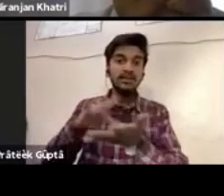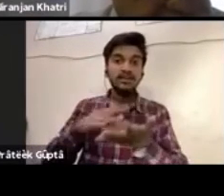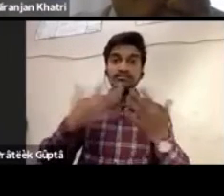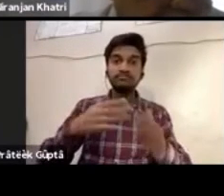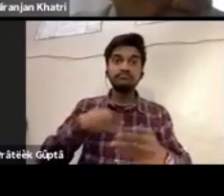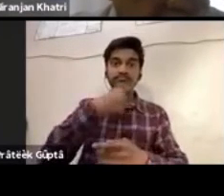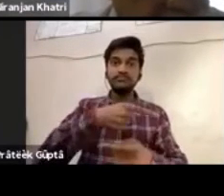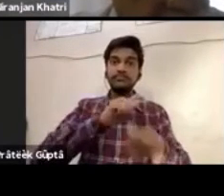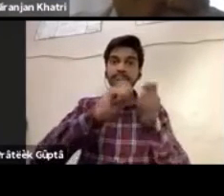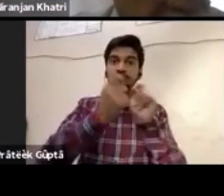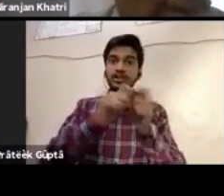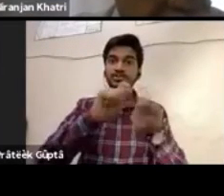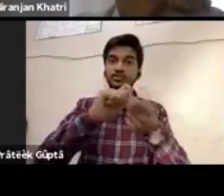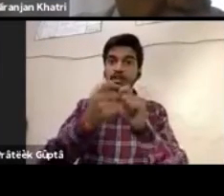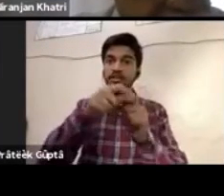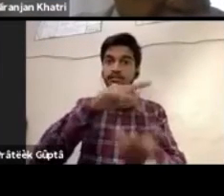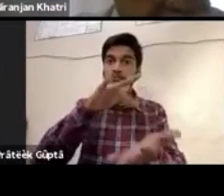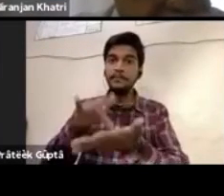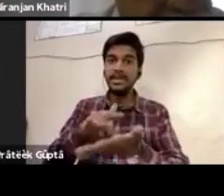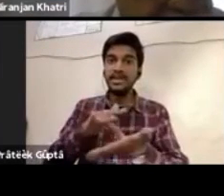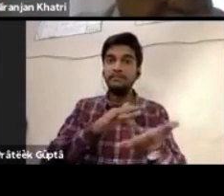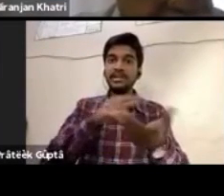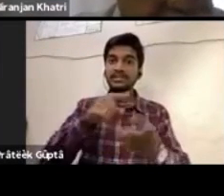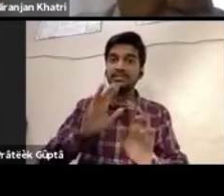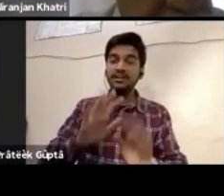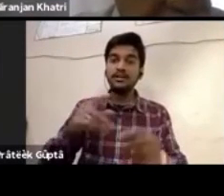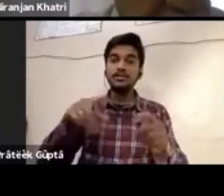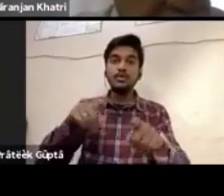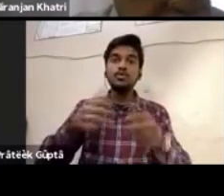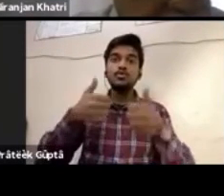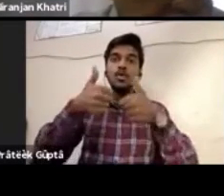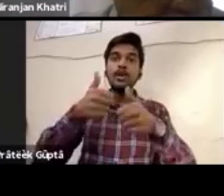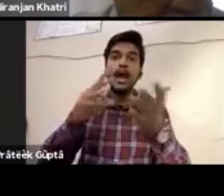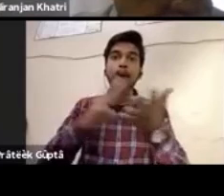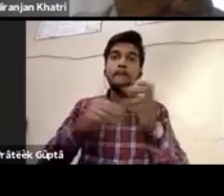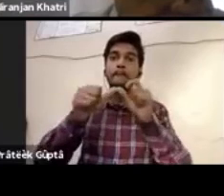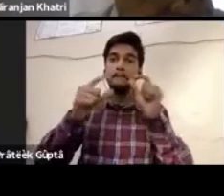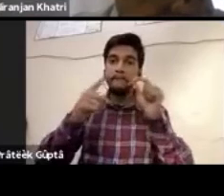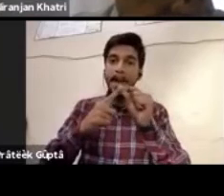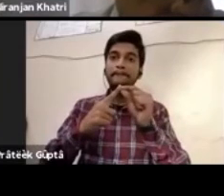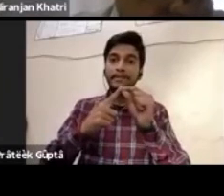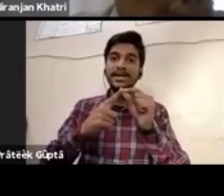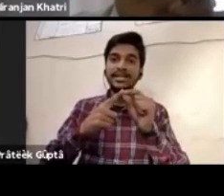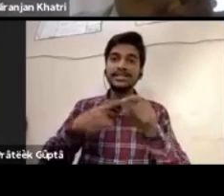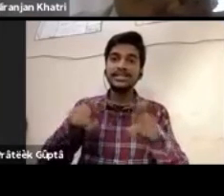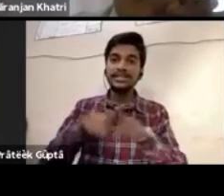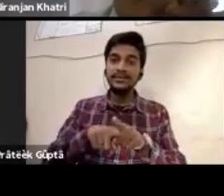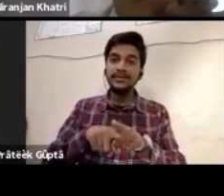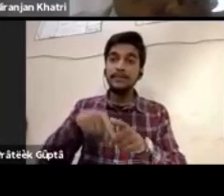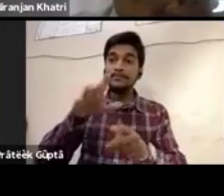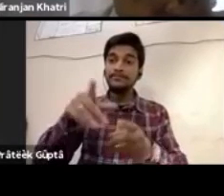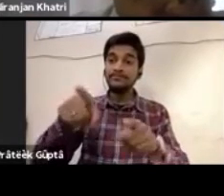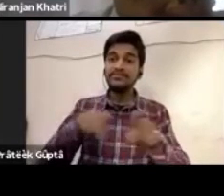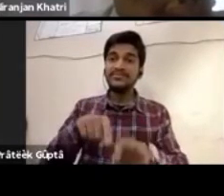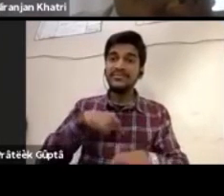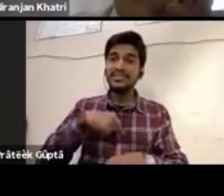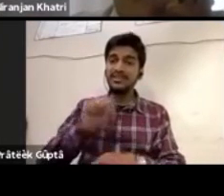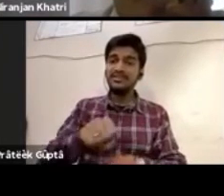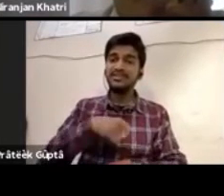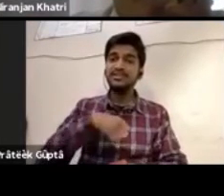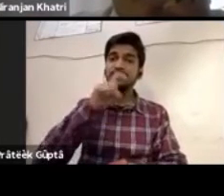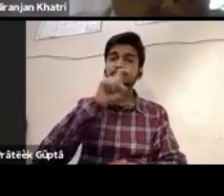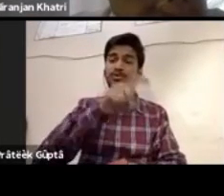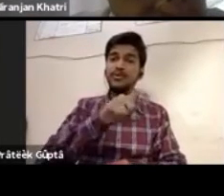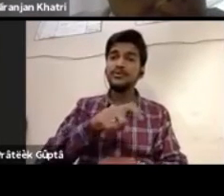एल्स? तो वी हैव टू वर्क ऑन ए रोड मैप. और दूसरा मेरा क्वेश्चन था, उसका आंसर ये अगेन मैं चाहूंगा कि कोई